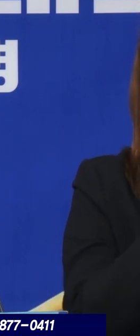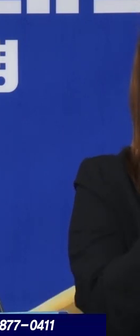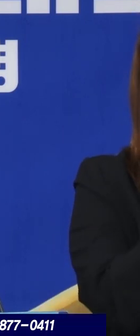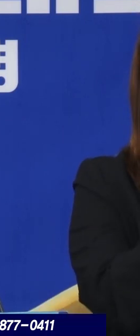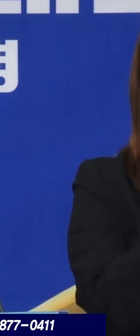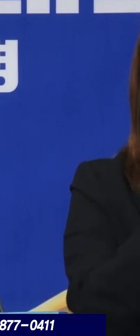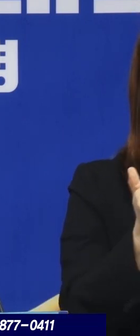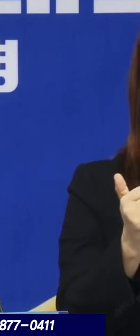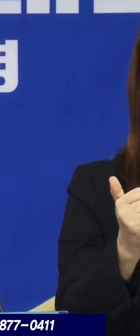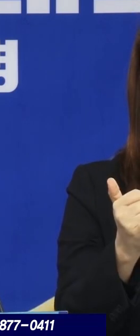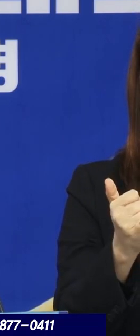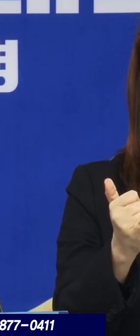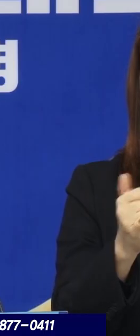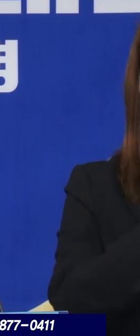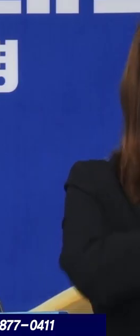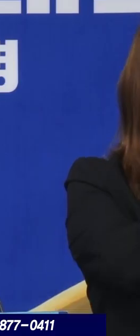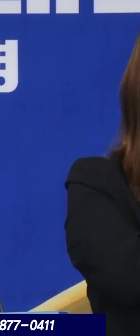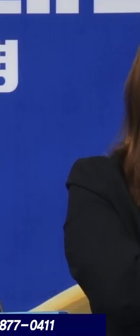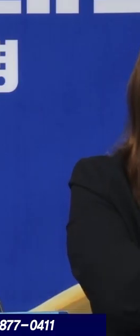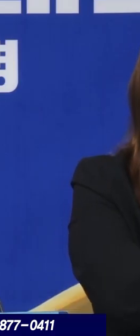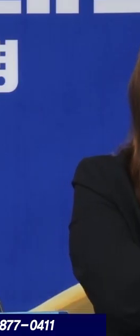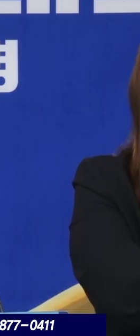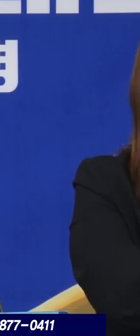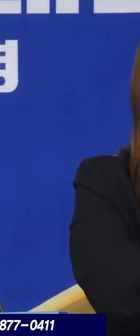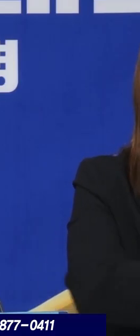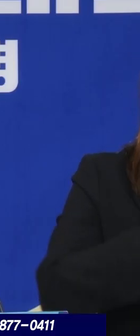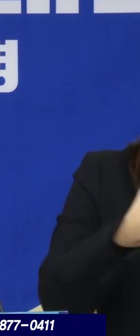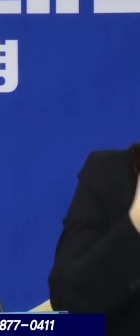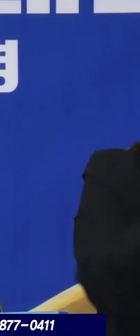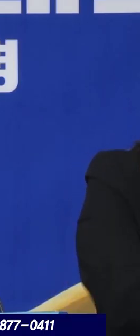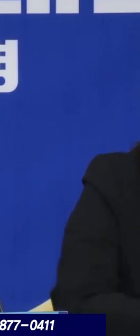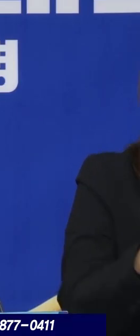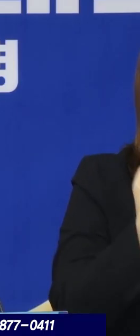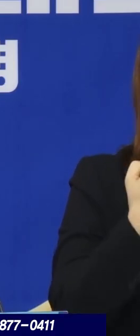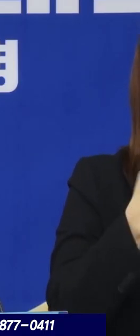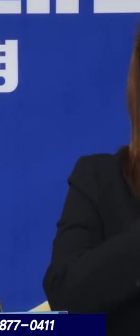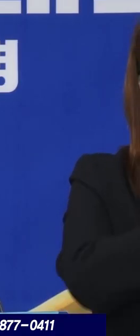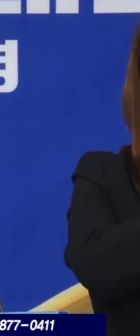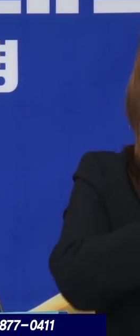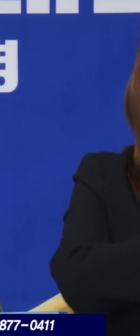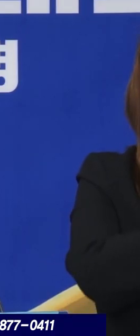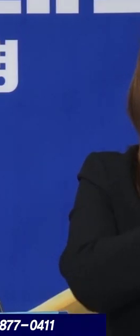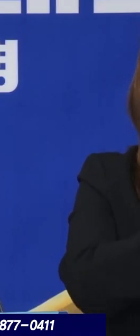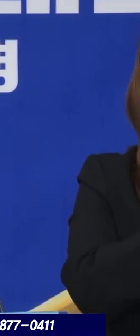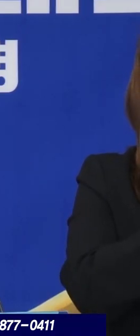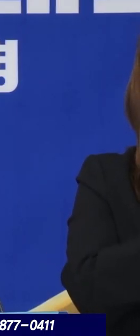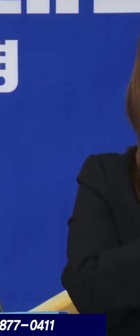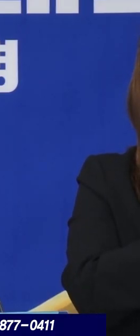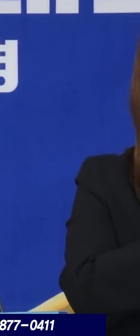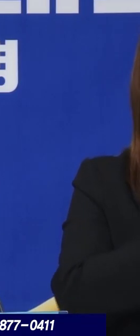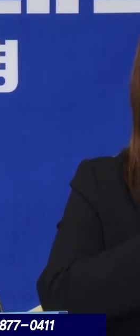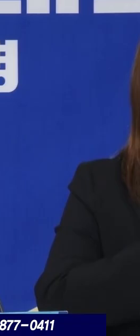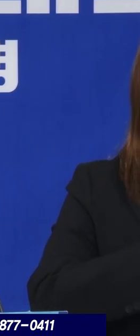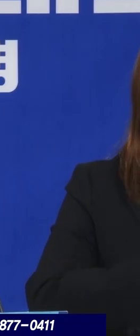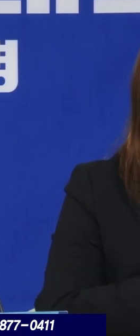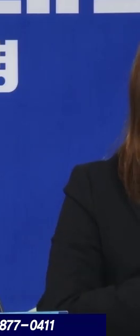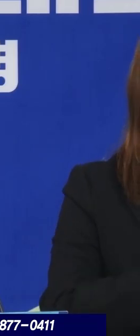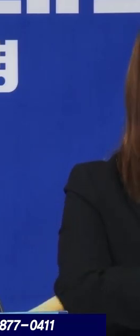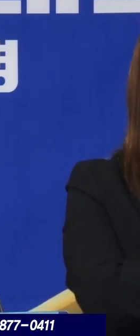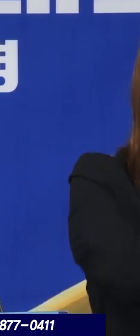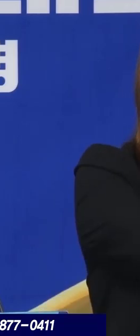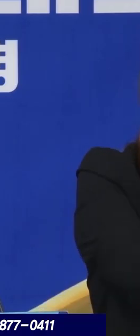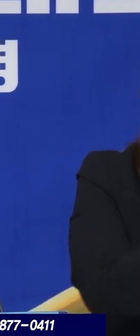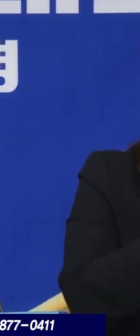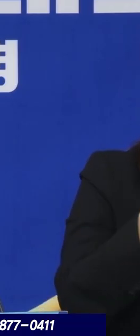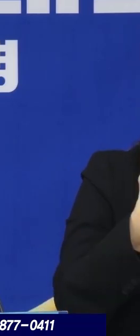국민의 권리를 건강을 코로나 바이러스의 인질로 삼아서 본인의 영달을 깨하려고